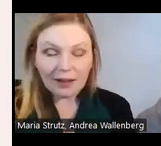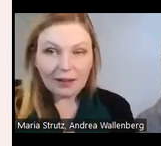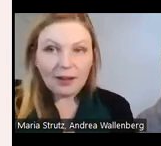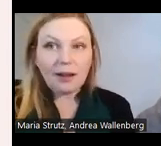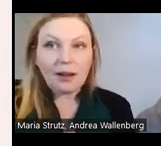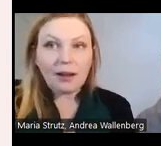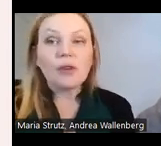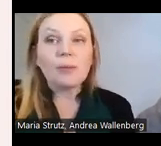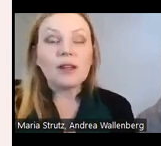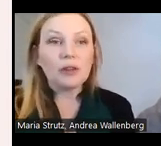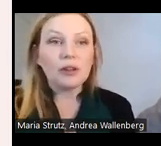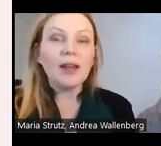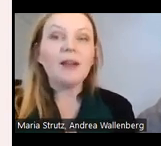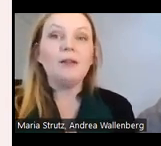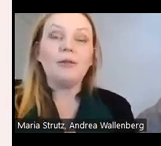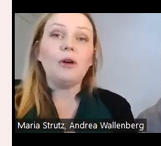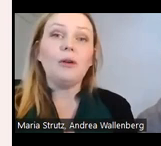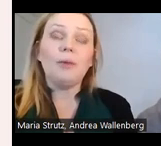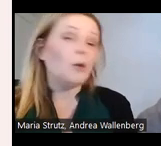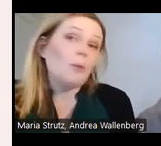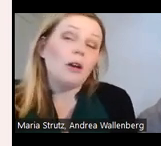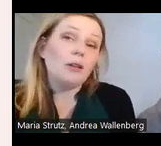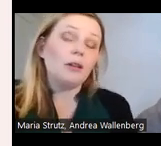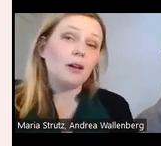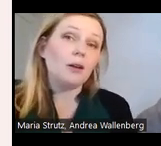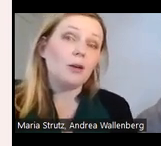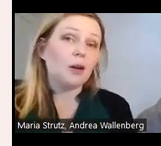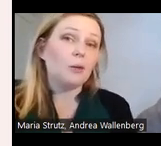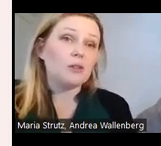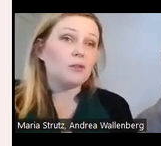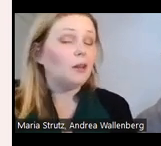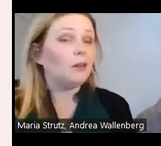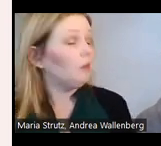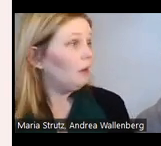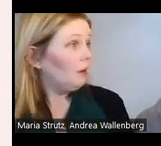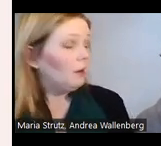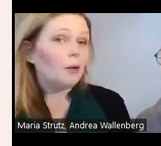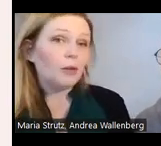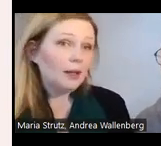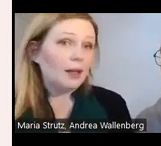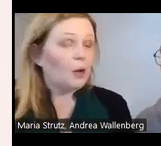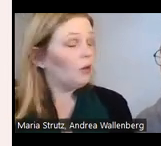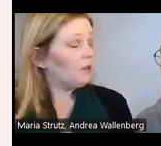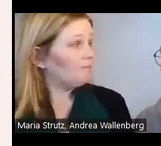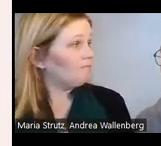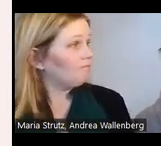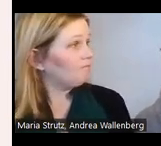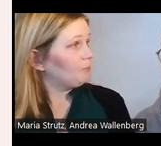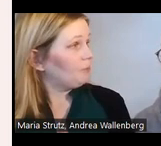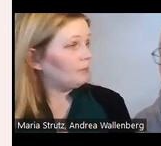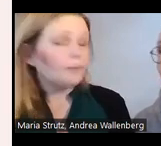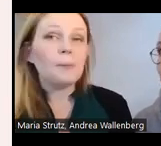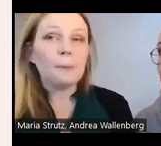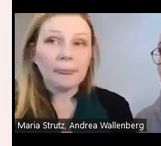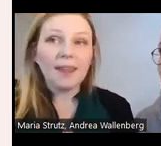förenklade. Just för att bli tydligare för barn som har kommunikationssvårigheter. Lite och det som att vi säger